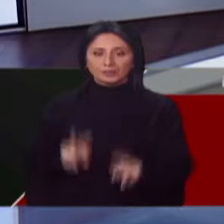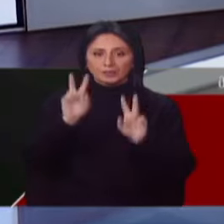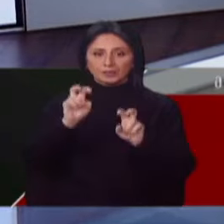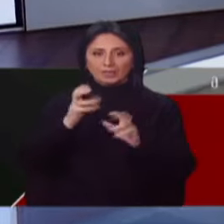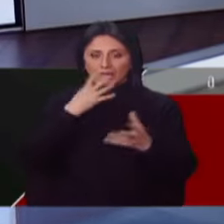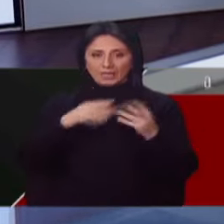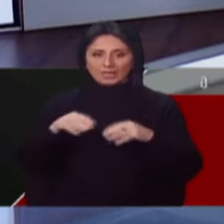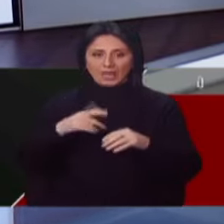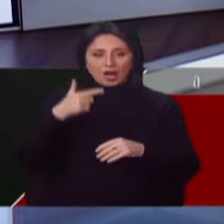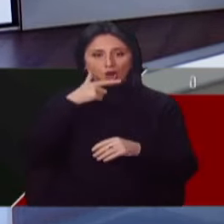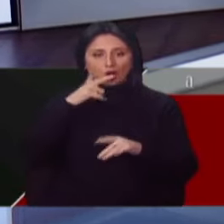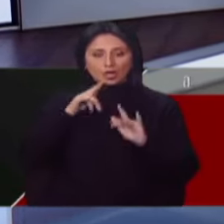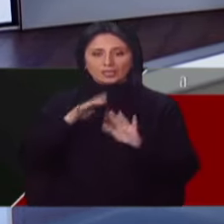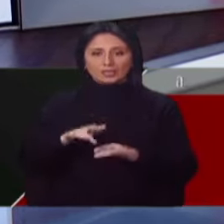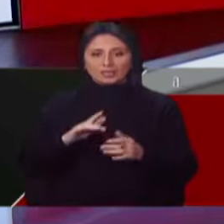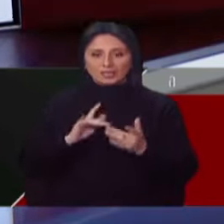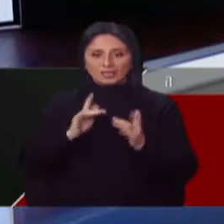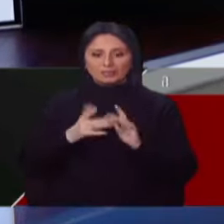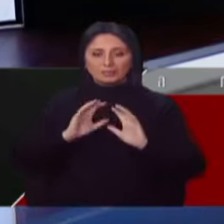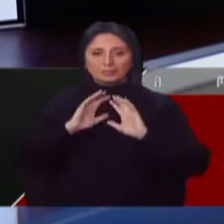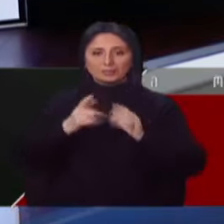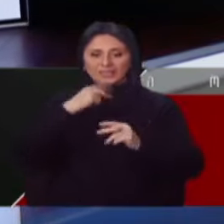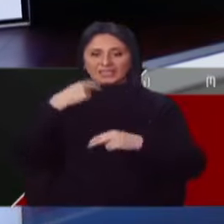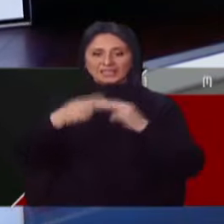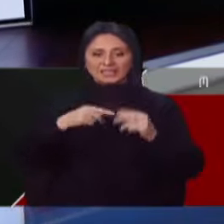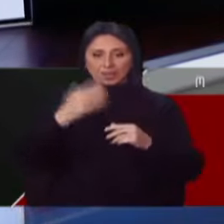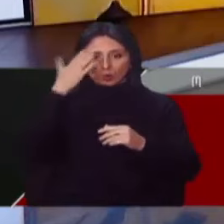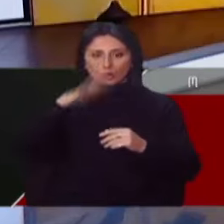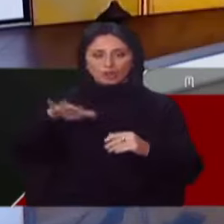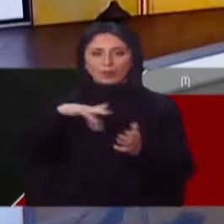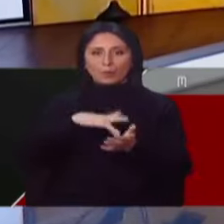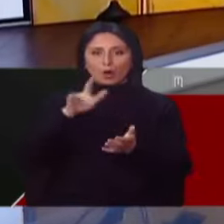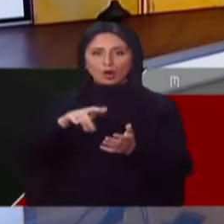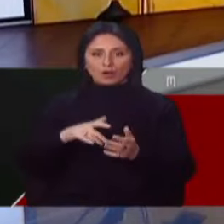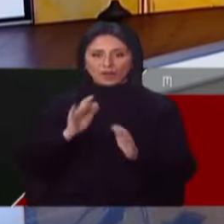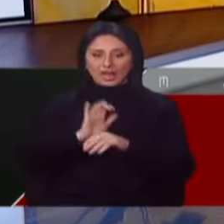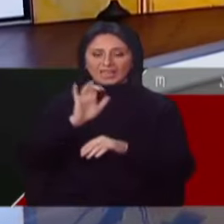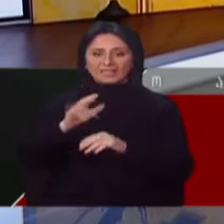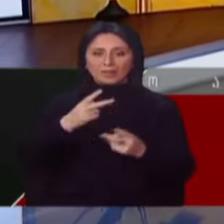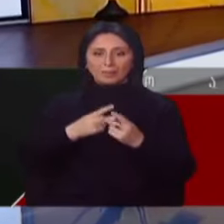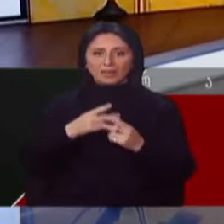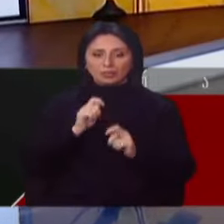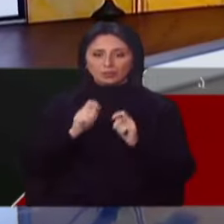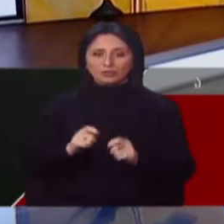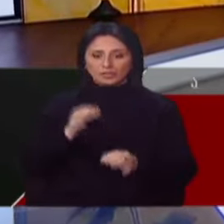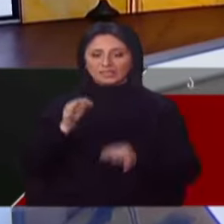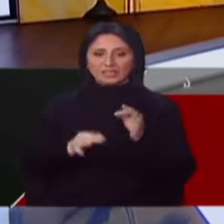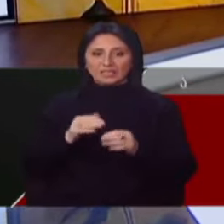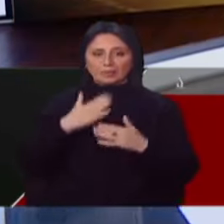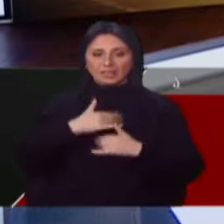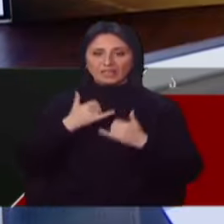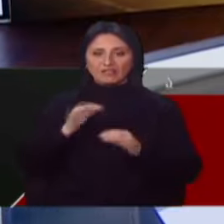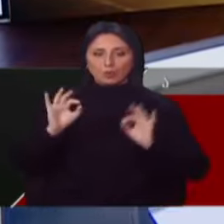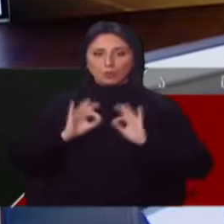Ცნობილი თაღლითური კონცენტრების საქმეზე ინტერპოლის წითელი ცირკულარი ძებნილ უცხო ქვეყნის მოქალაქეს საექსტრადიციო პატიმრობა შეეფარდა. სასამართლომ